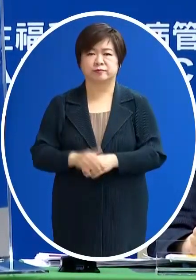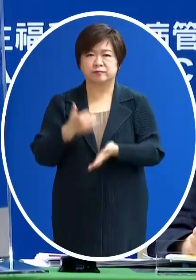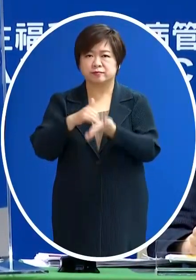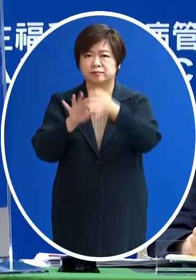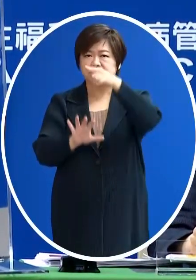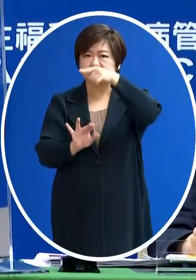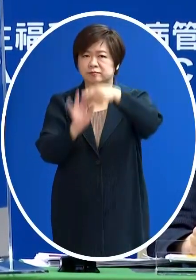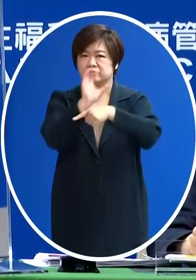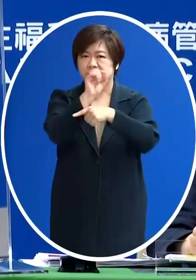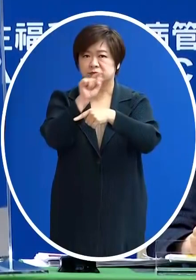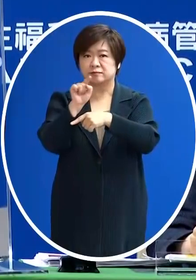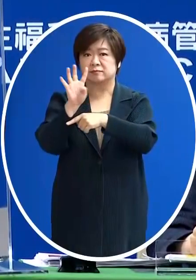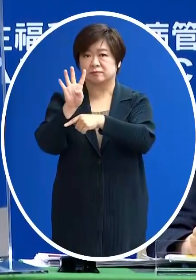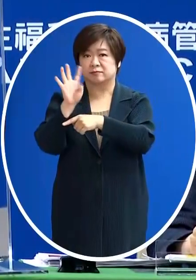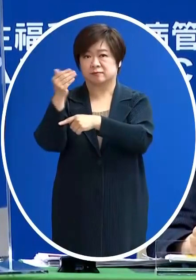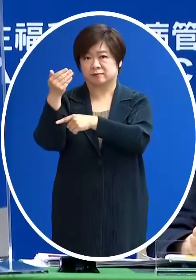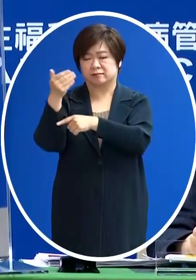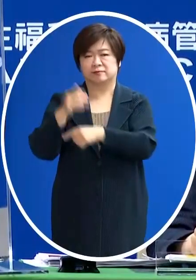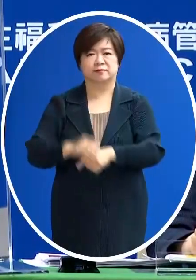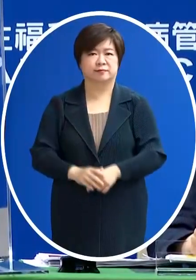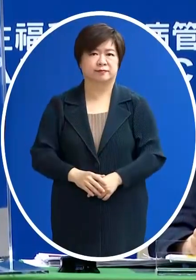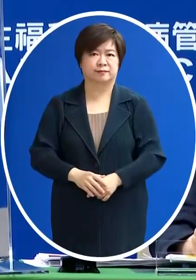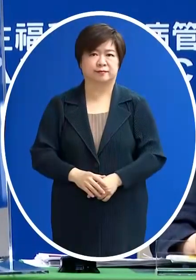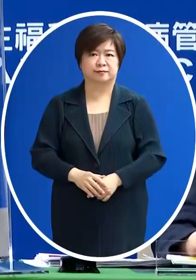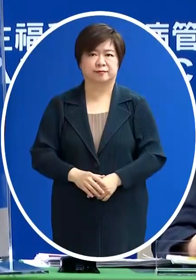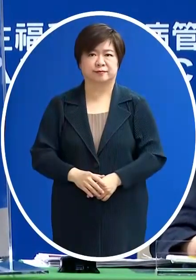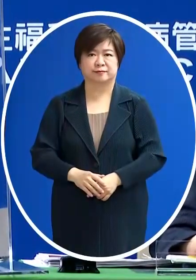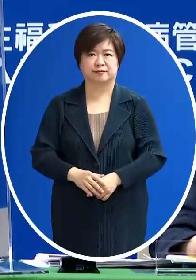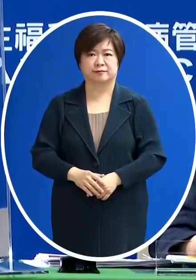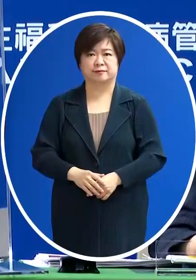是 0.49%。